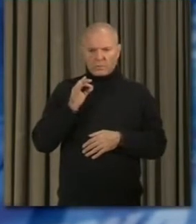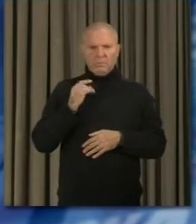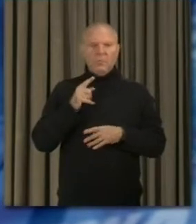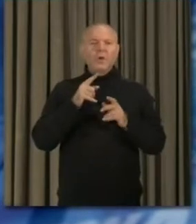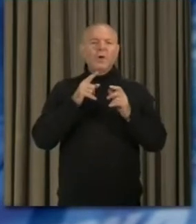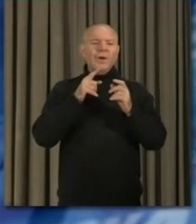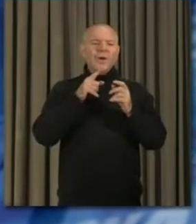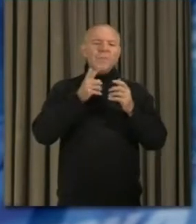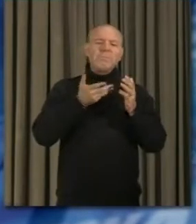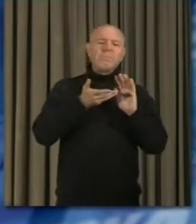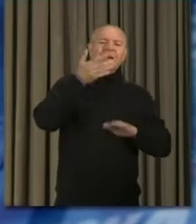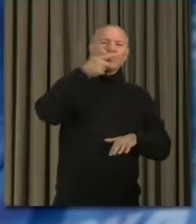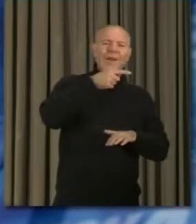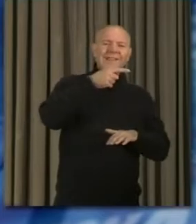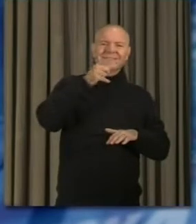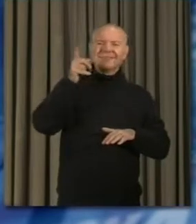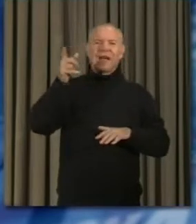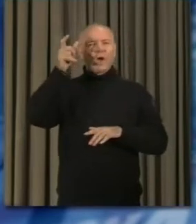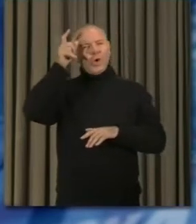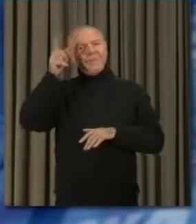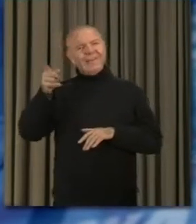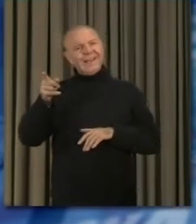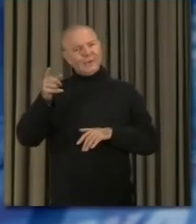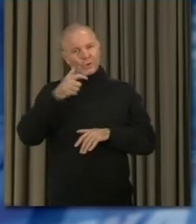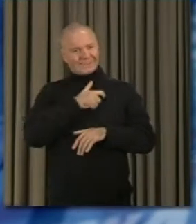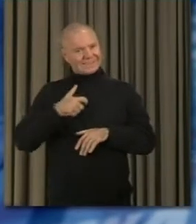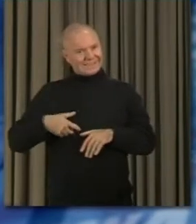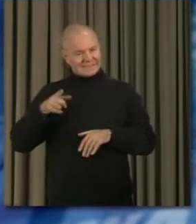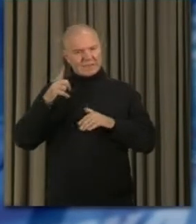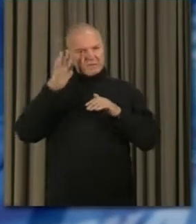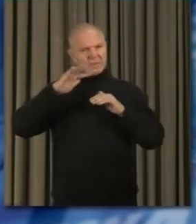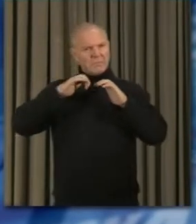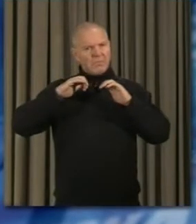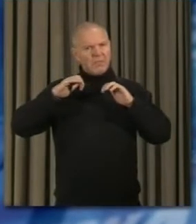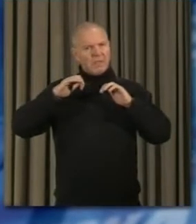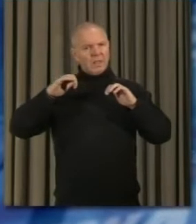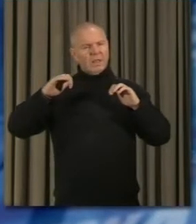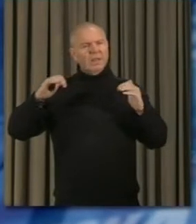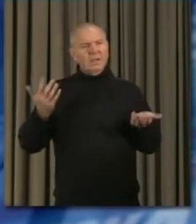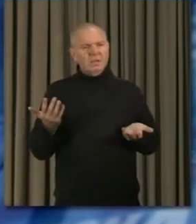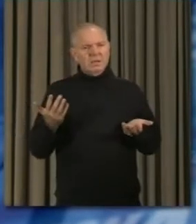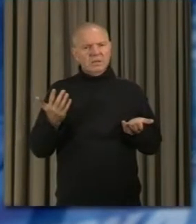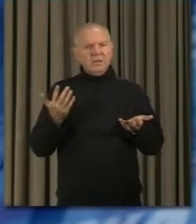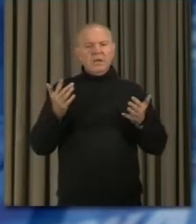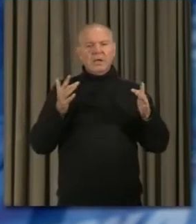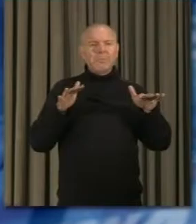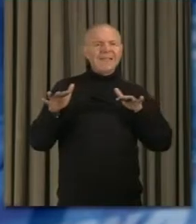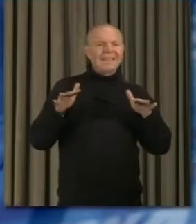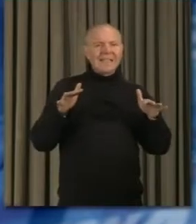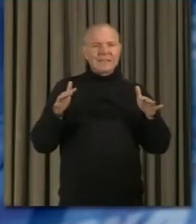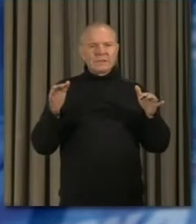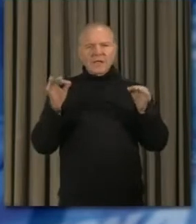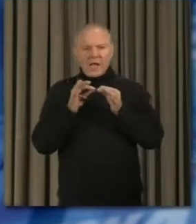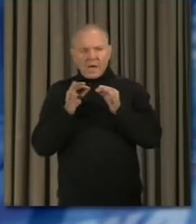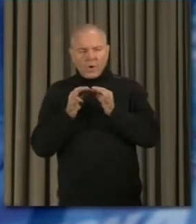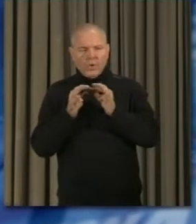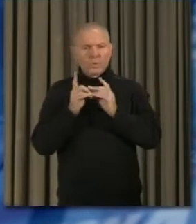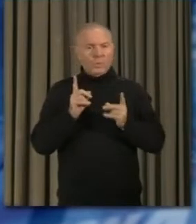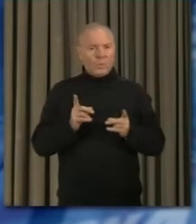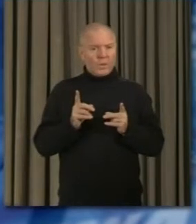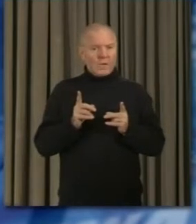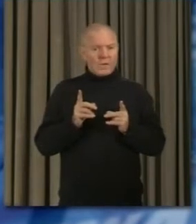scollamento tra maggioranza ed esecutivo. Il segretario dimissionario del PD parla di una mediazione che è stata allogorante e che è partita dal fatto che